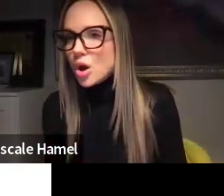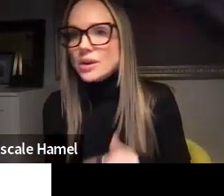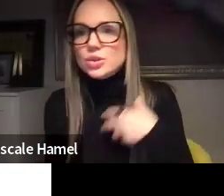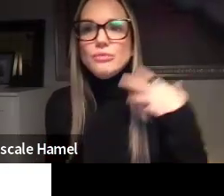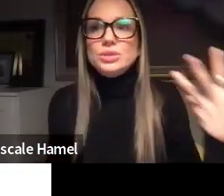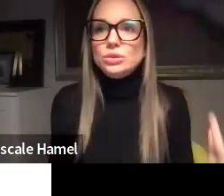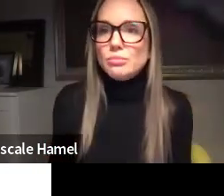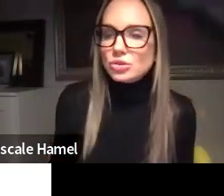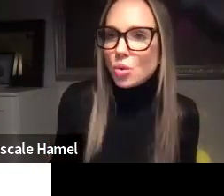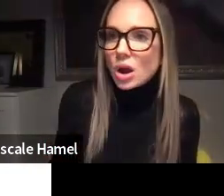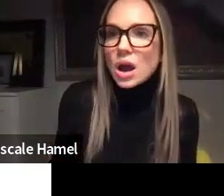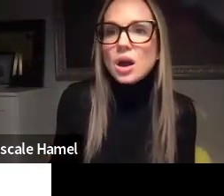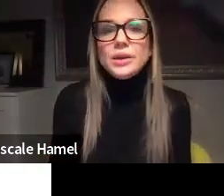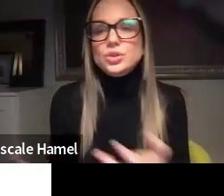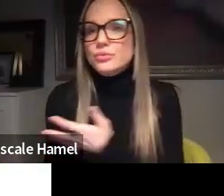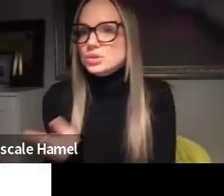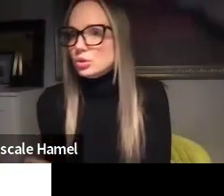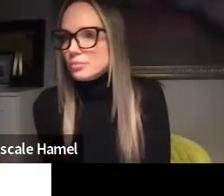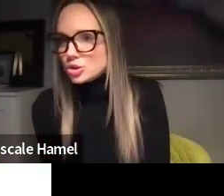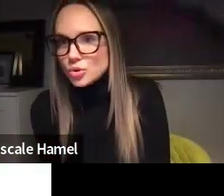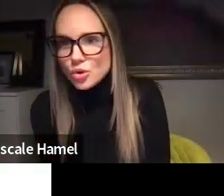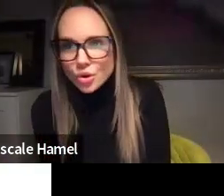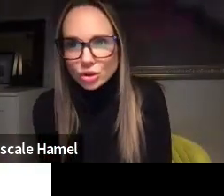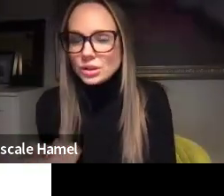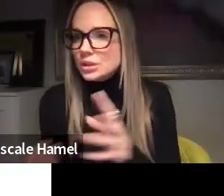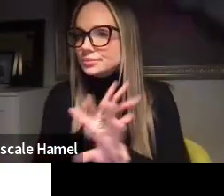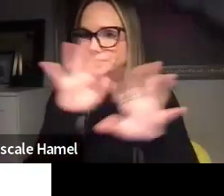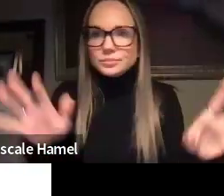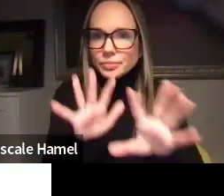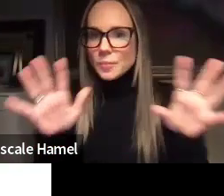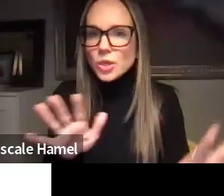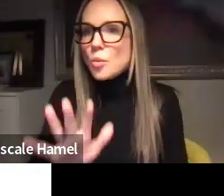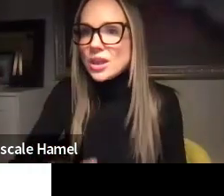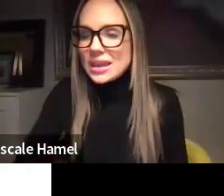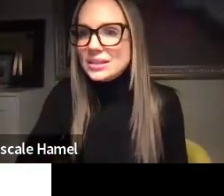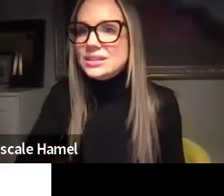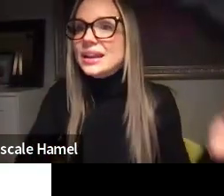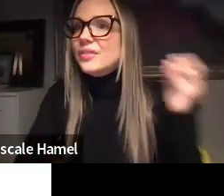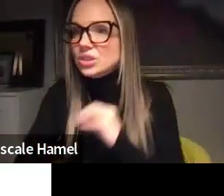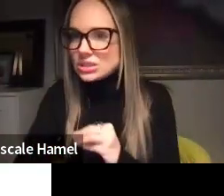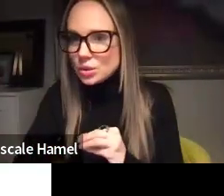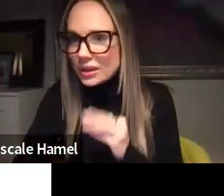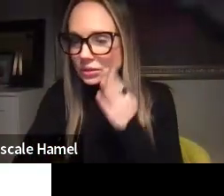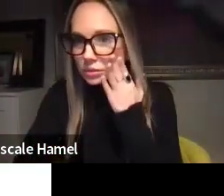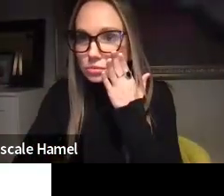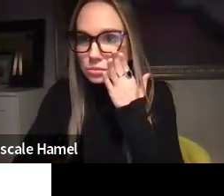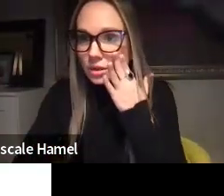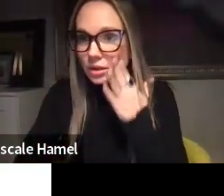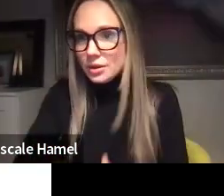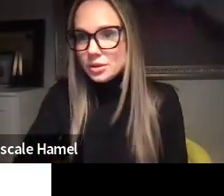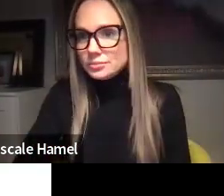un peu plus long. Est-ce que vous, c'est une manche 3/4? Est-ce que vous, c'est une manche plus courte? Il y a moyen d'y aller avec notre